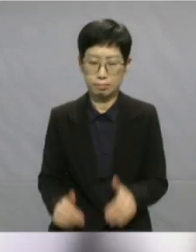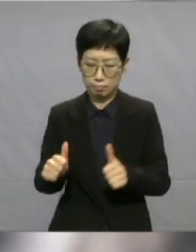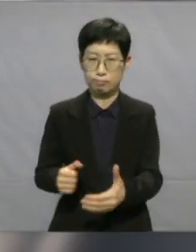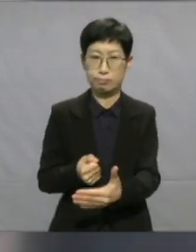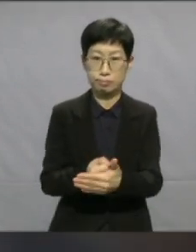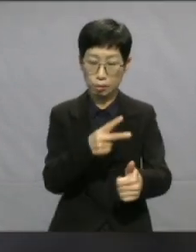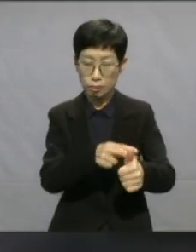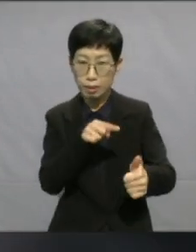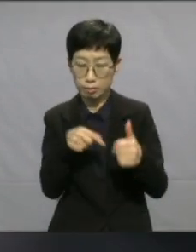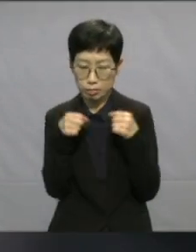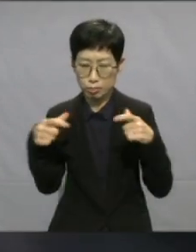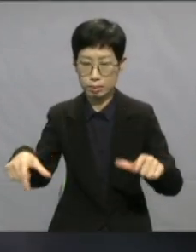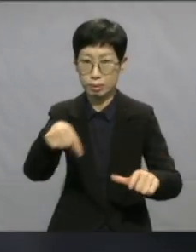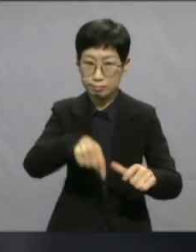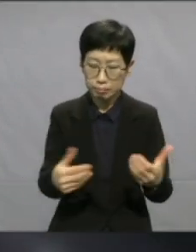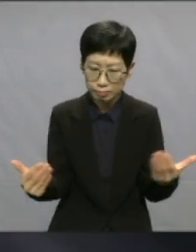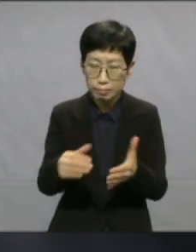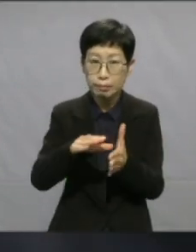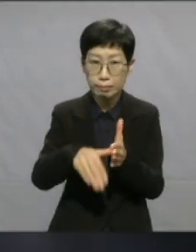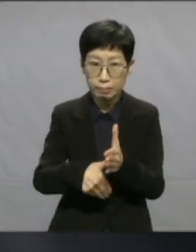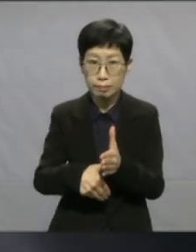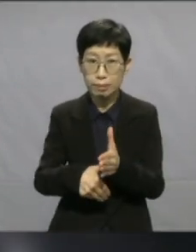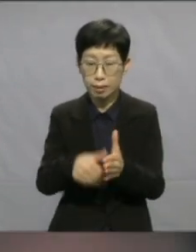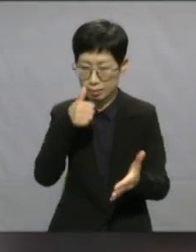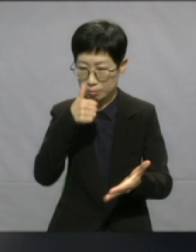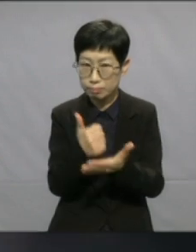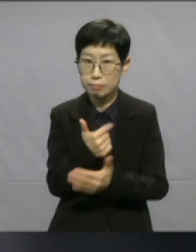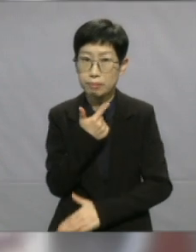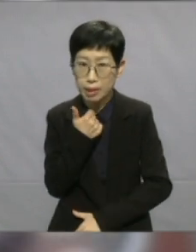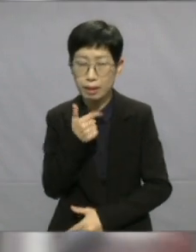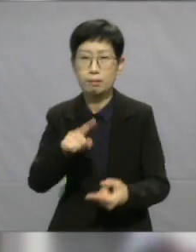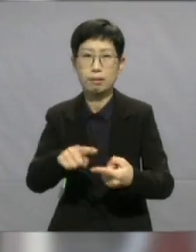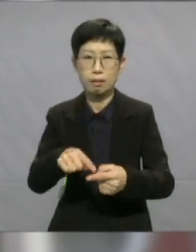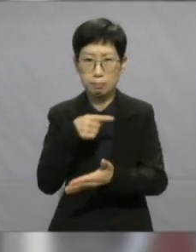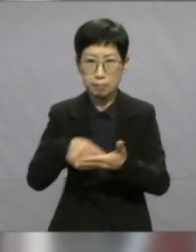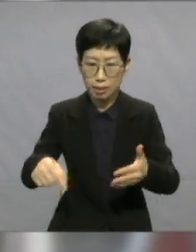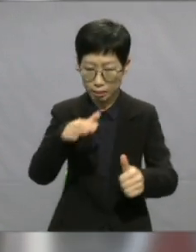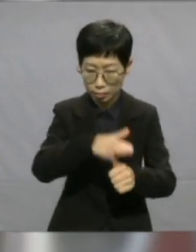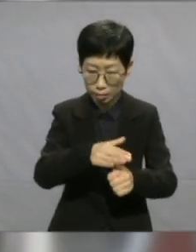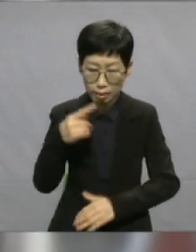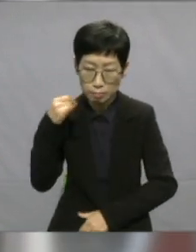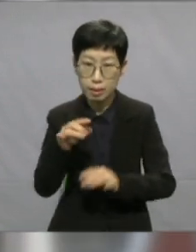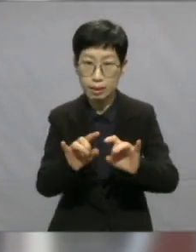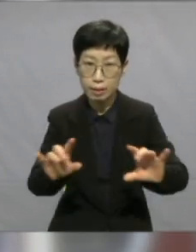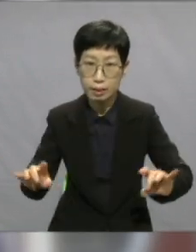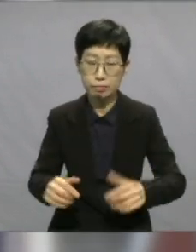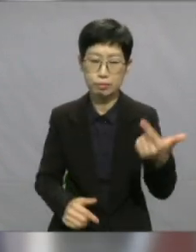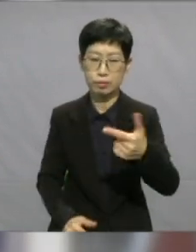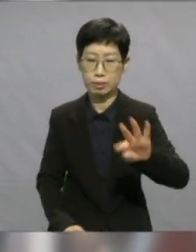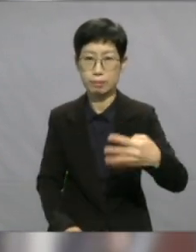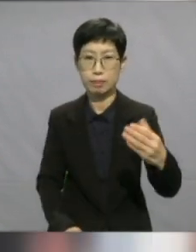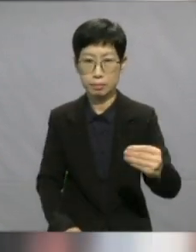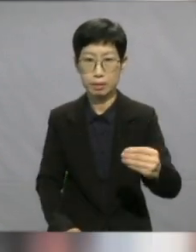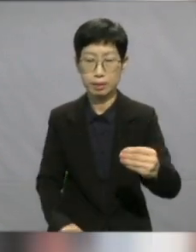교사가 북부 피산 울룩 주에서 근무할 당시 저지른 범죄에 대해 피해 소년과 어머니에게 각각 우리돈 6,400만